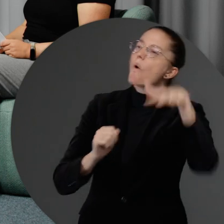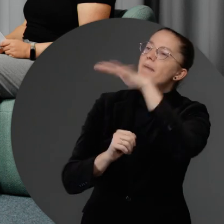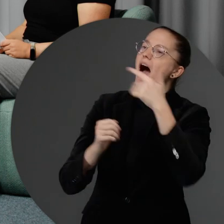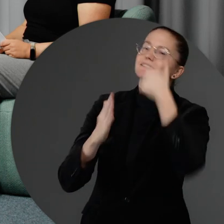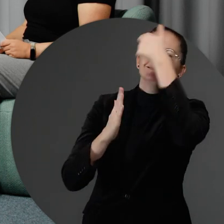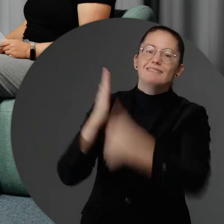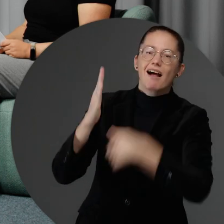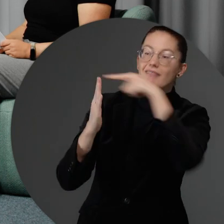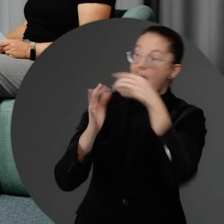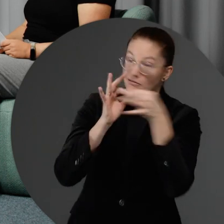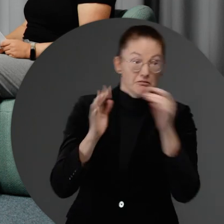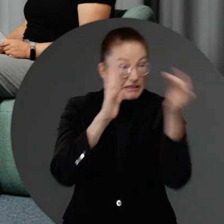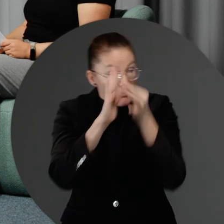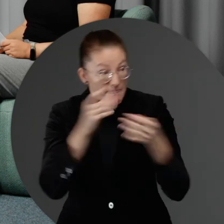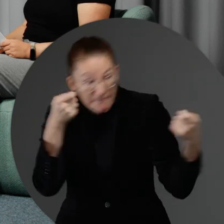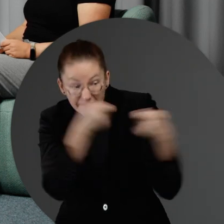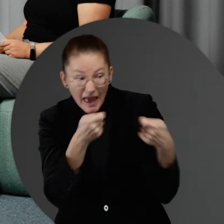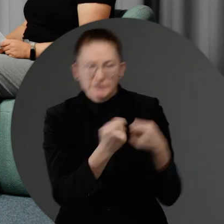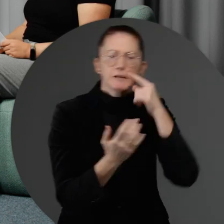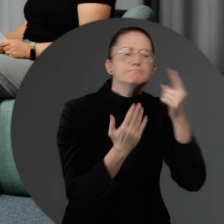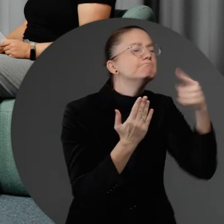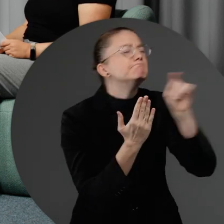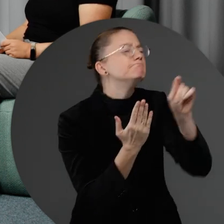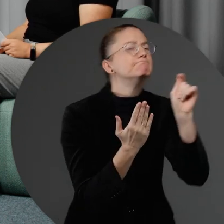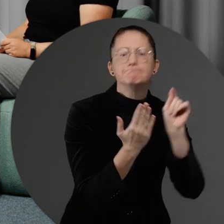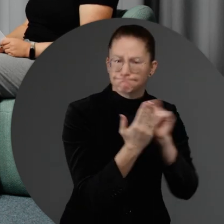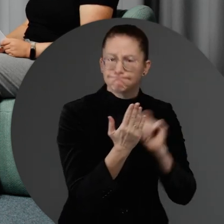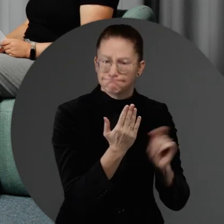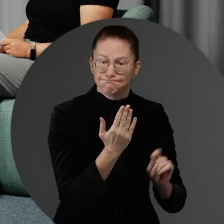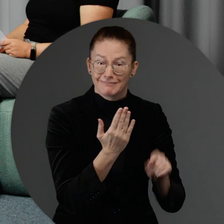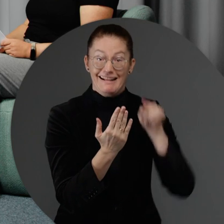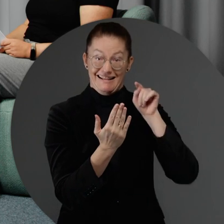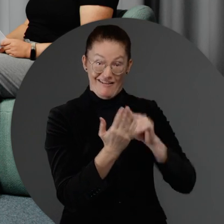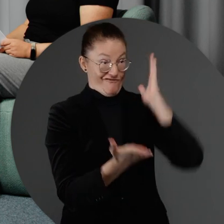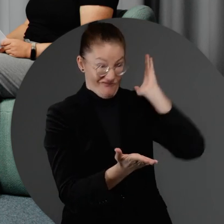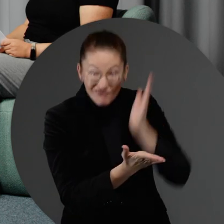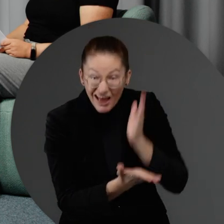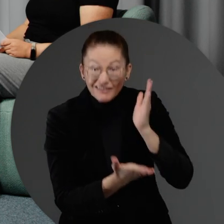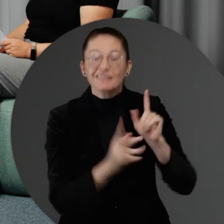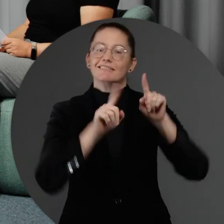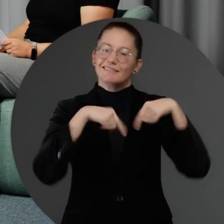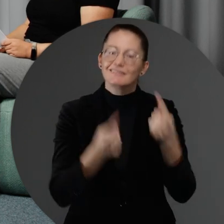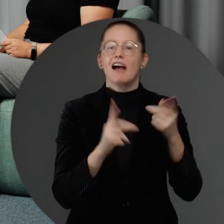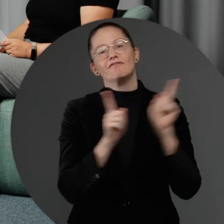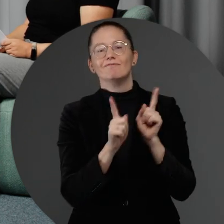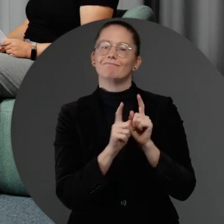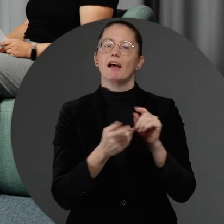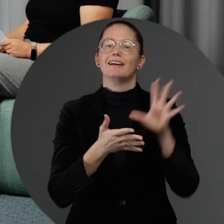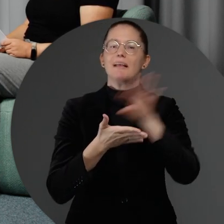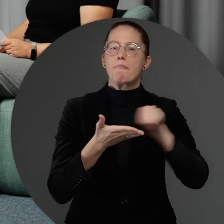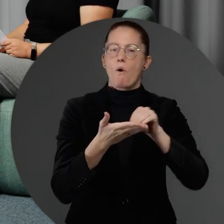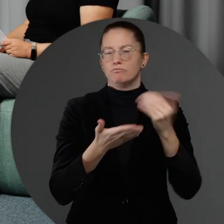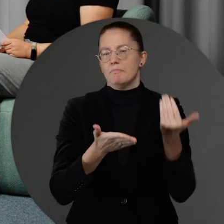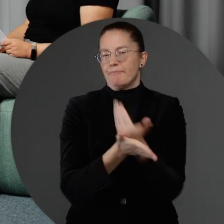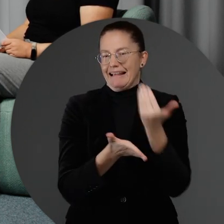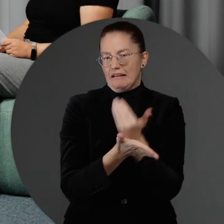einzelnen Seiten Schritt für Schritt nach den europaweit definierten Barrierefreiheitskriterien. Wenn